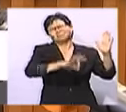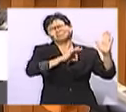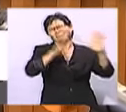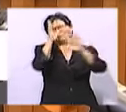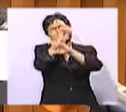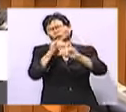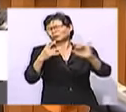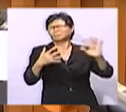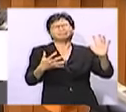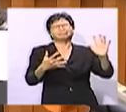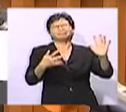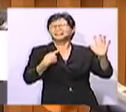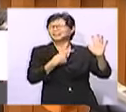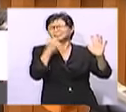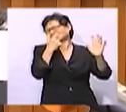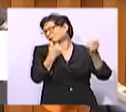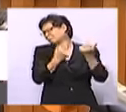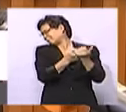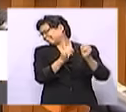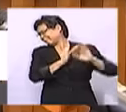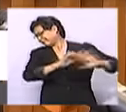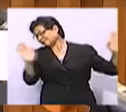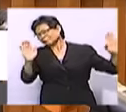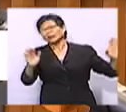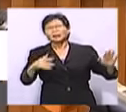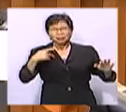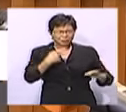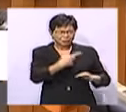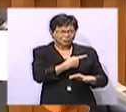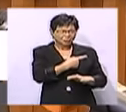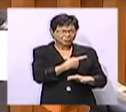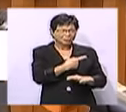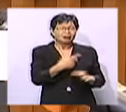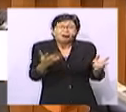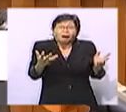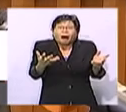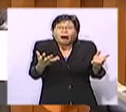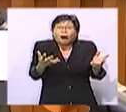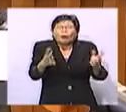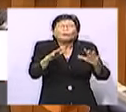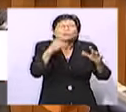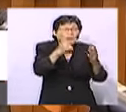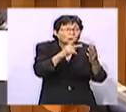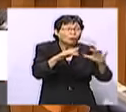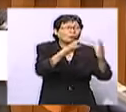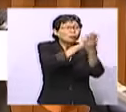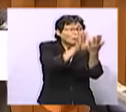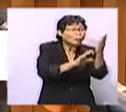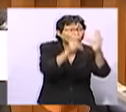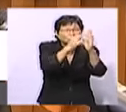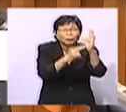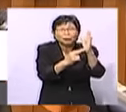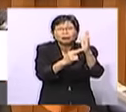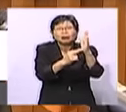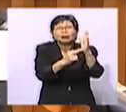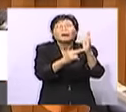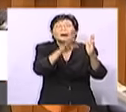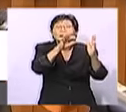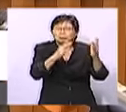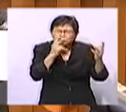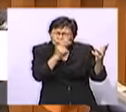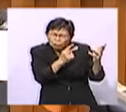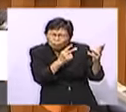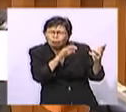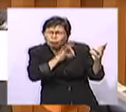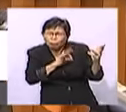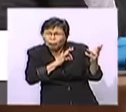kepada kita, kita tidak akan sokong. Jadi kita melihat bagaimana penggubalan ini akan memberi manfaat kepada rakyat,